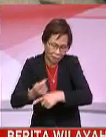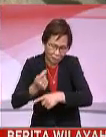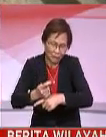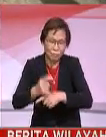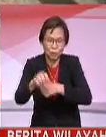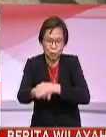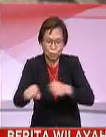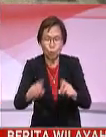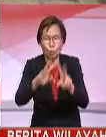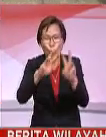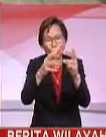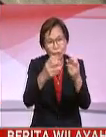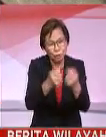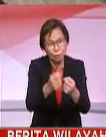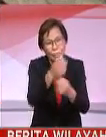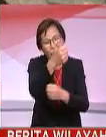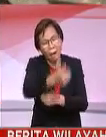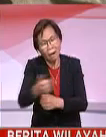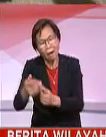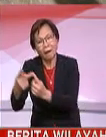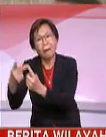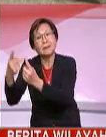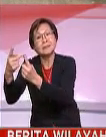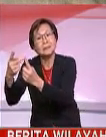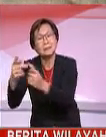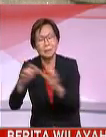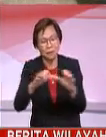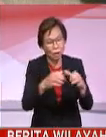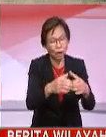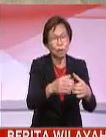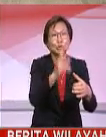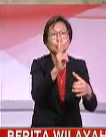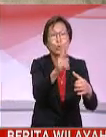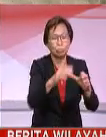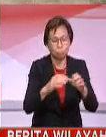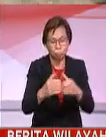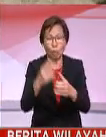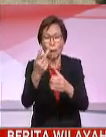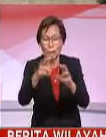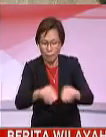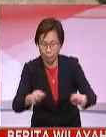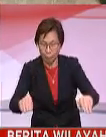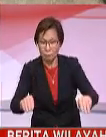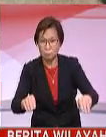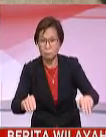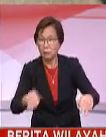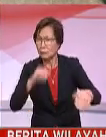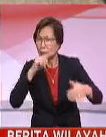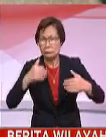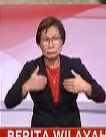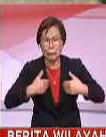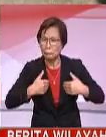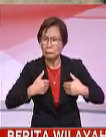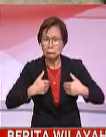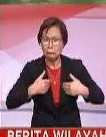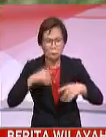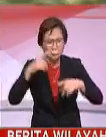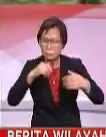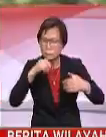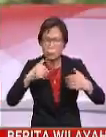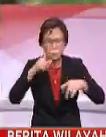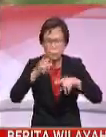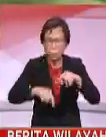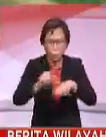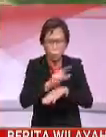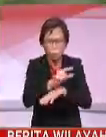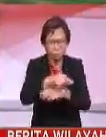studio, bengkel dan peralatan khas. Kategori kedua membabitkan pelajar yang tidak mempunyai akses dan